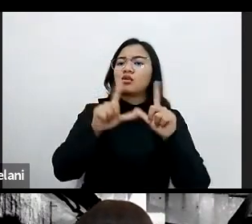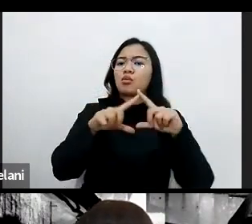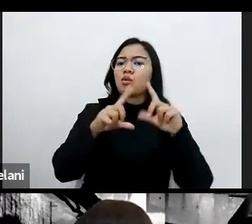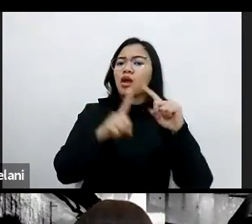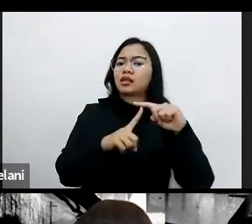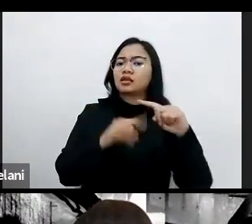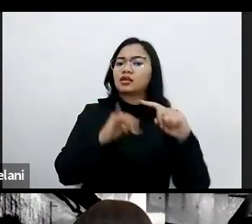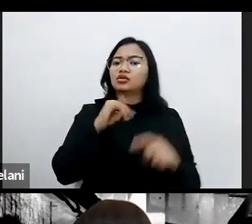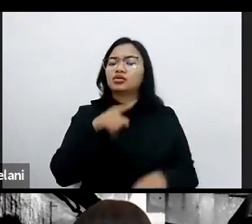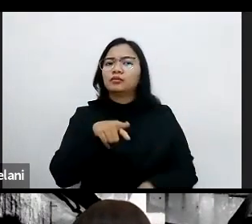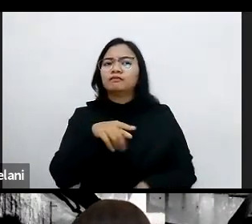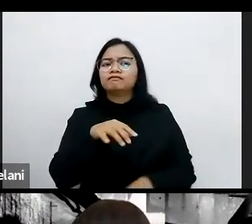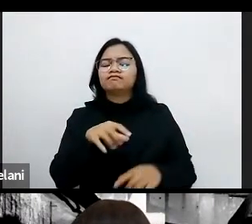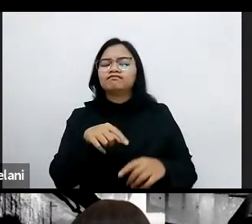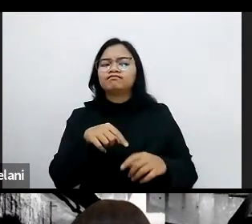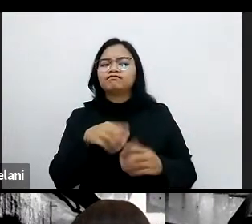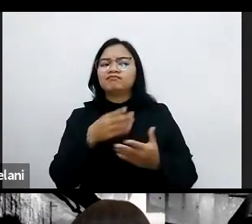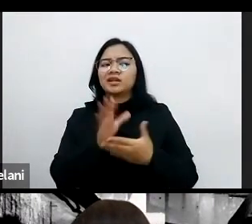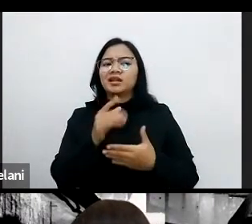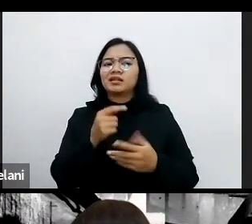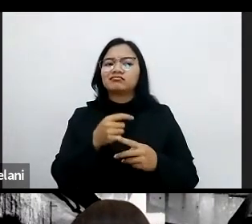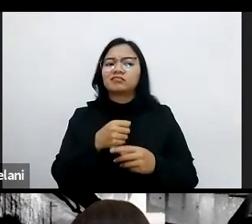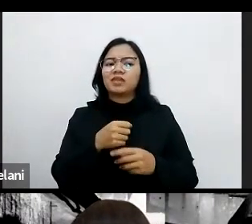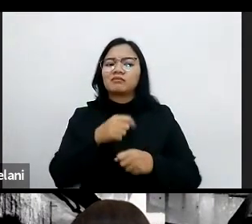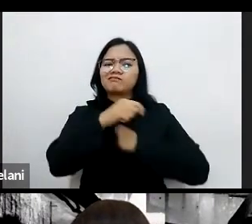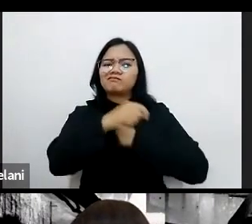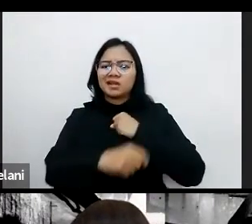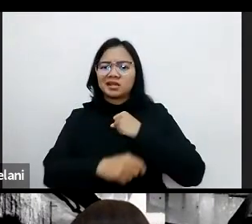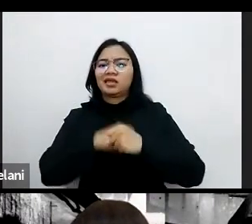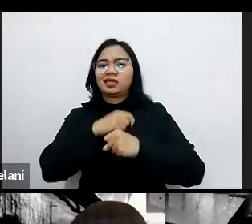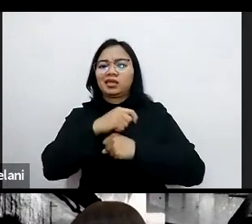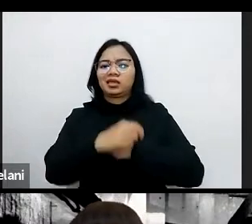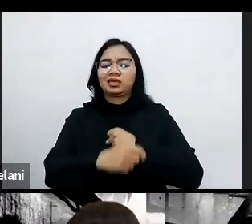sesuatu yang memang mengikat